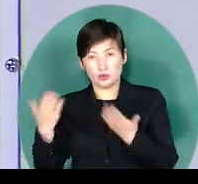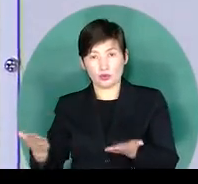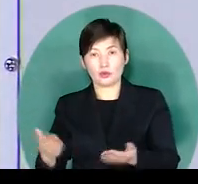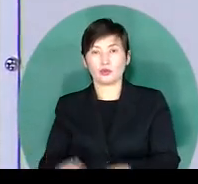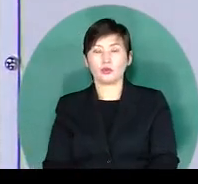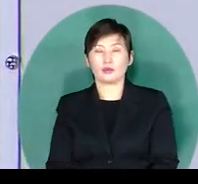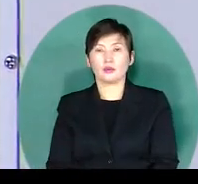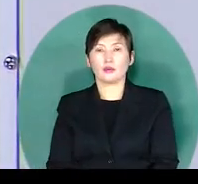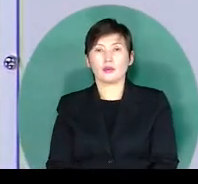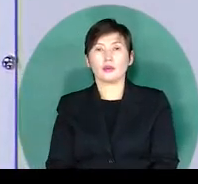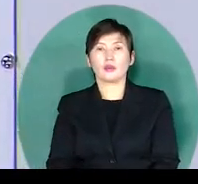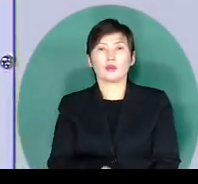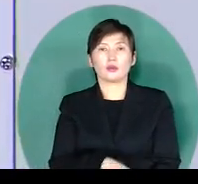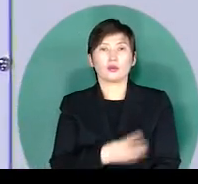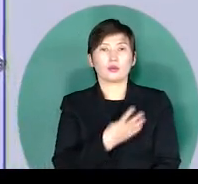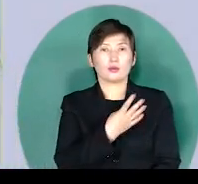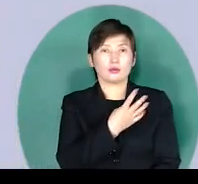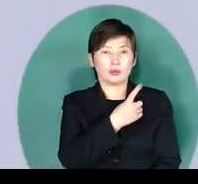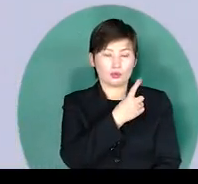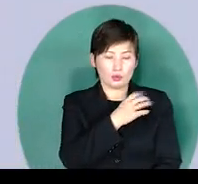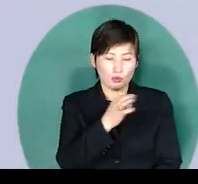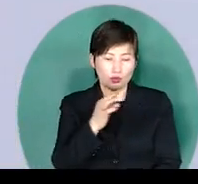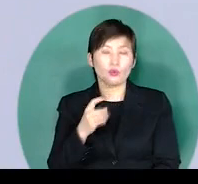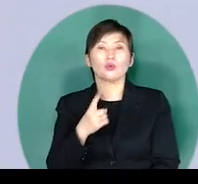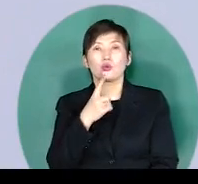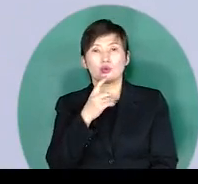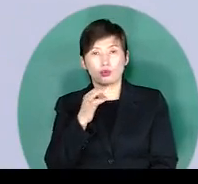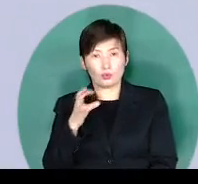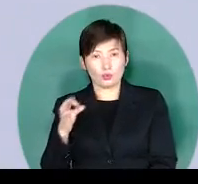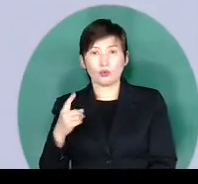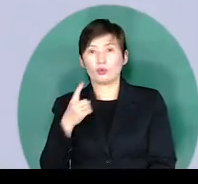За, 1 2